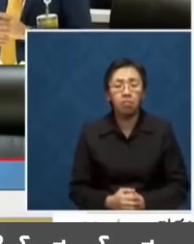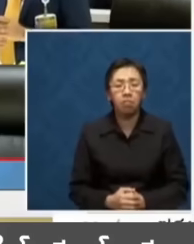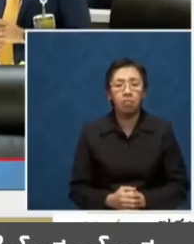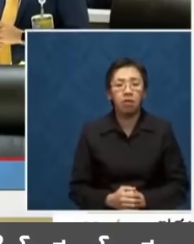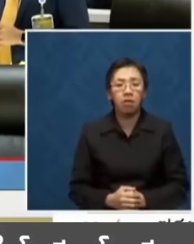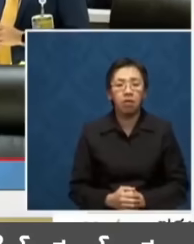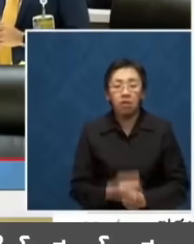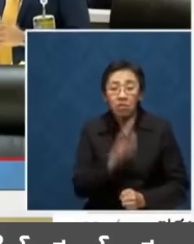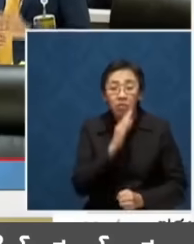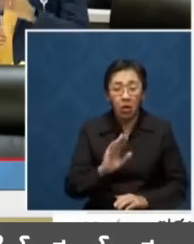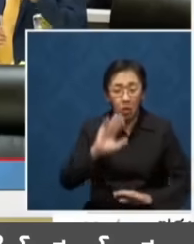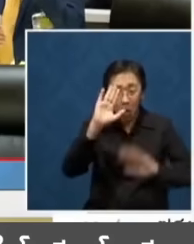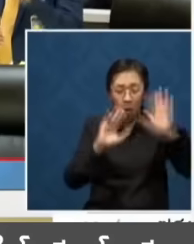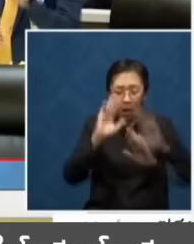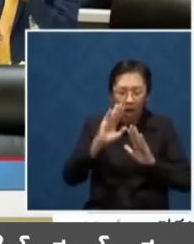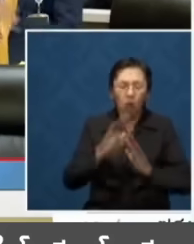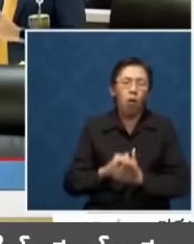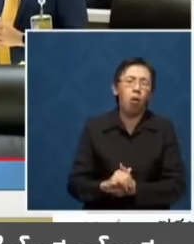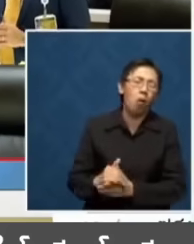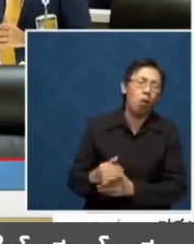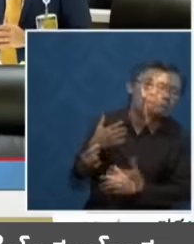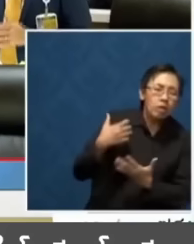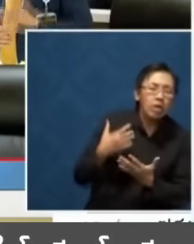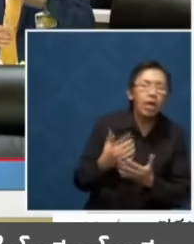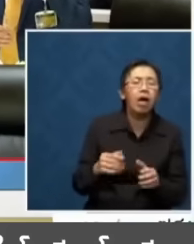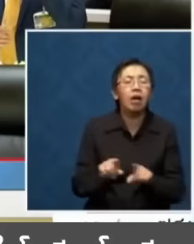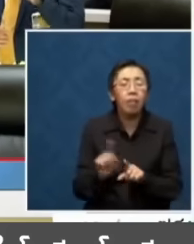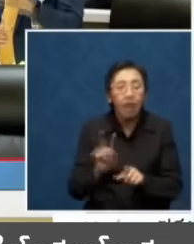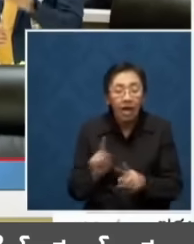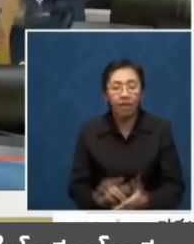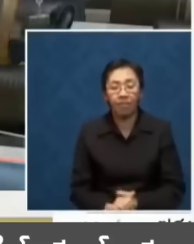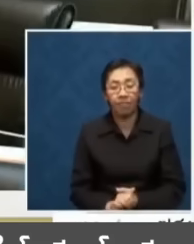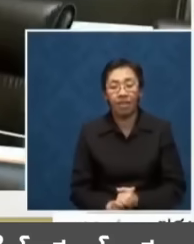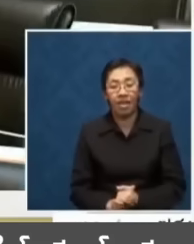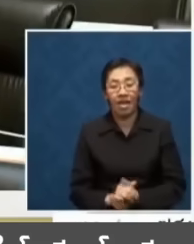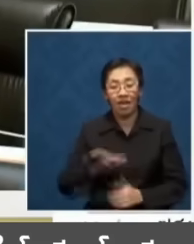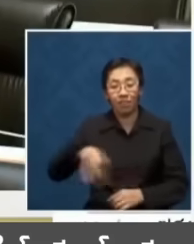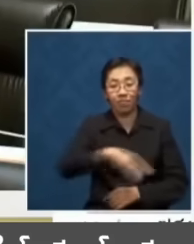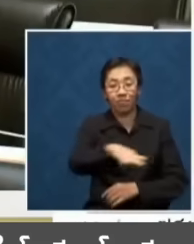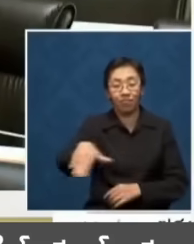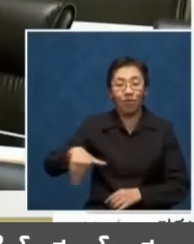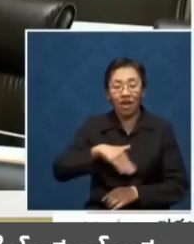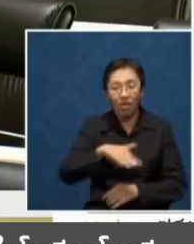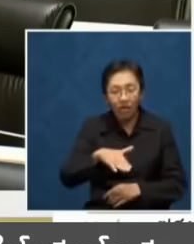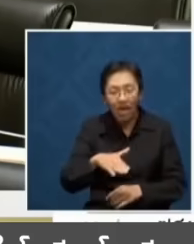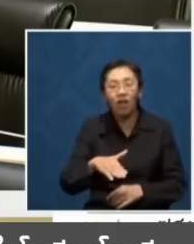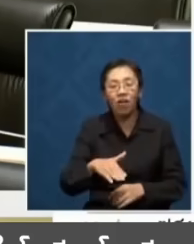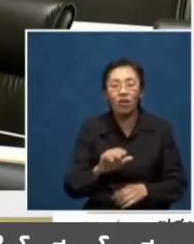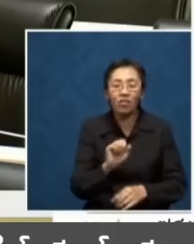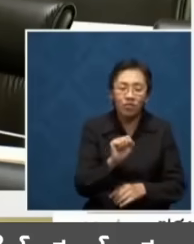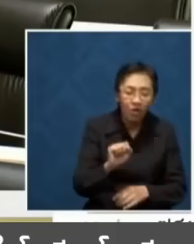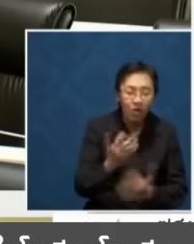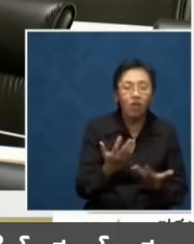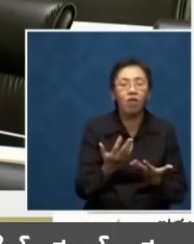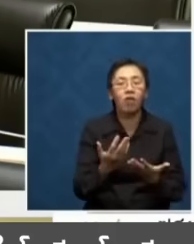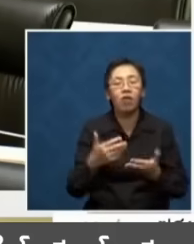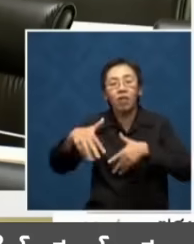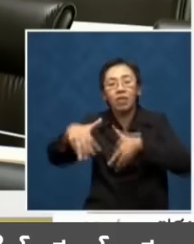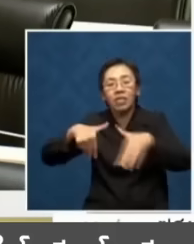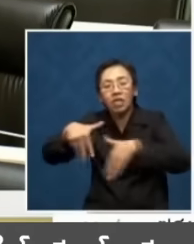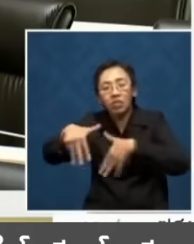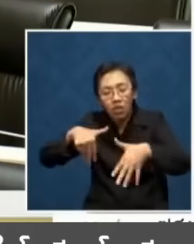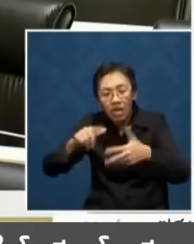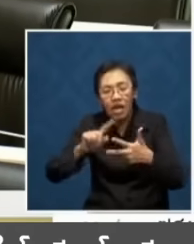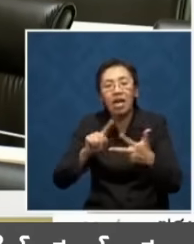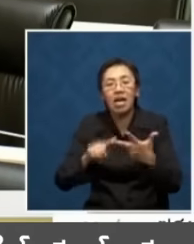มาอย่างที่เคยเกิดขึ้นในแก้ว3ประการคือใช้สมาชิกในสภามวลชนบนท้องถนนและกองทัพอวต